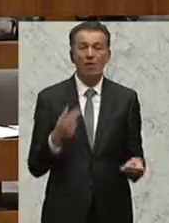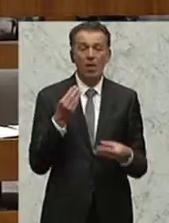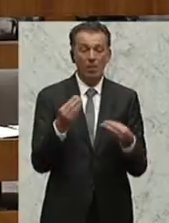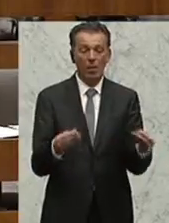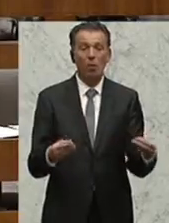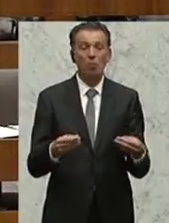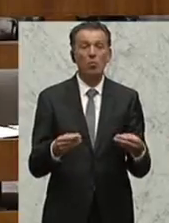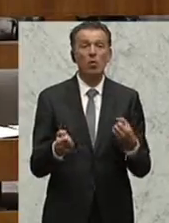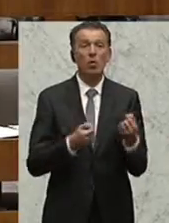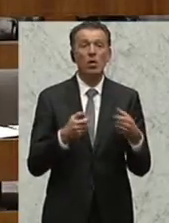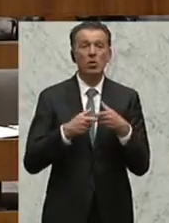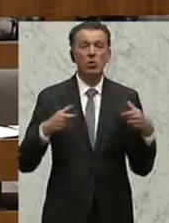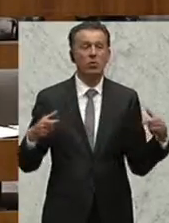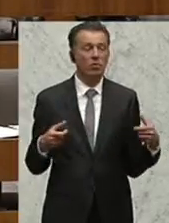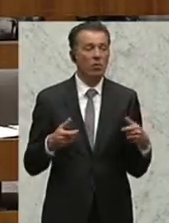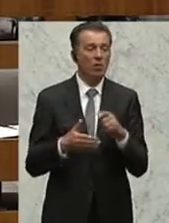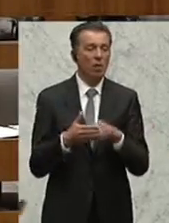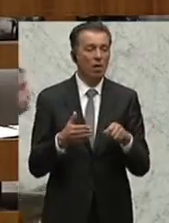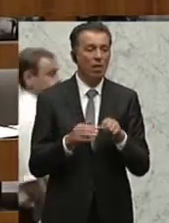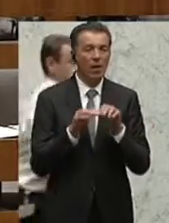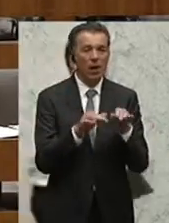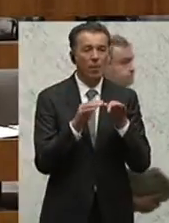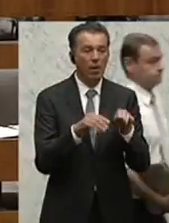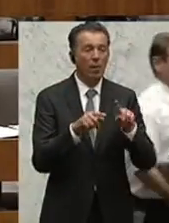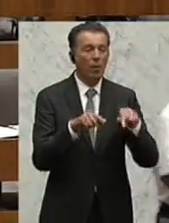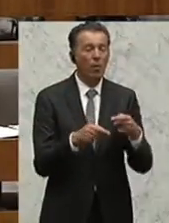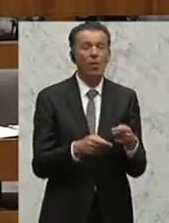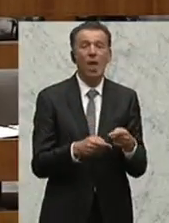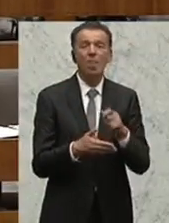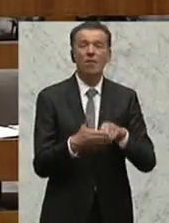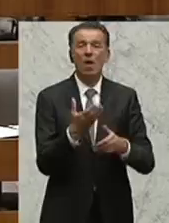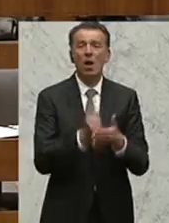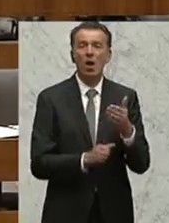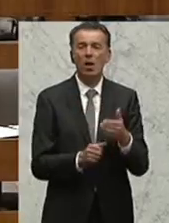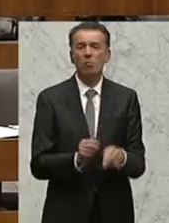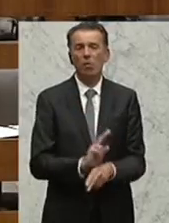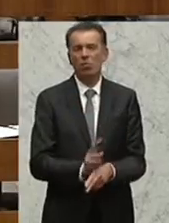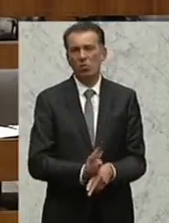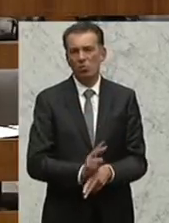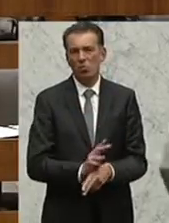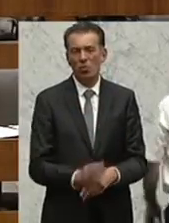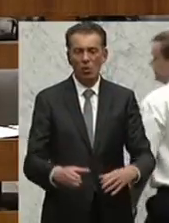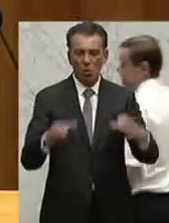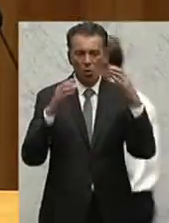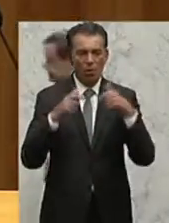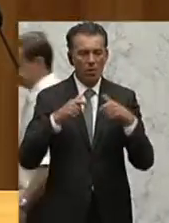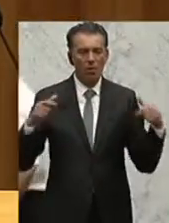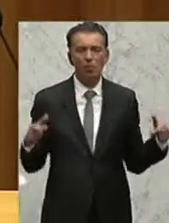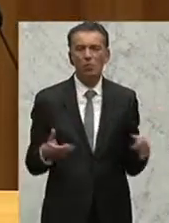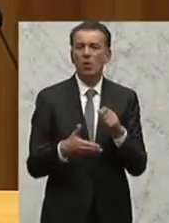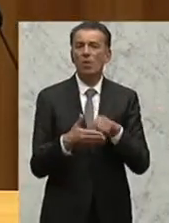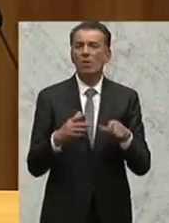Funktionäre. Der Wähler wurde gebeugt und schlussendlich das Wahlergebnis gefälscht. ÖVP-Funktionäre haben